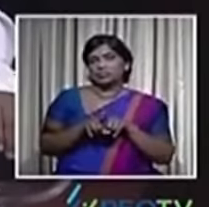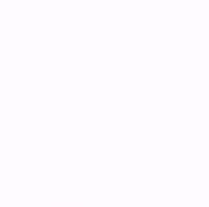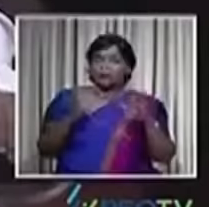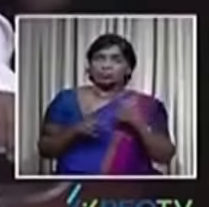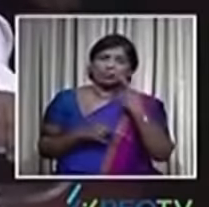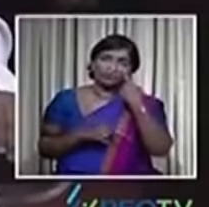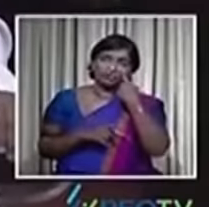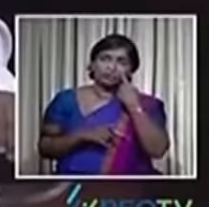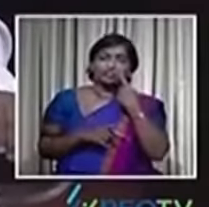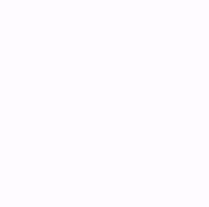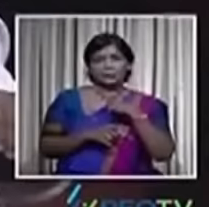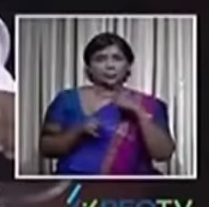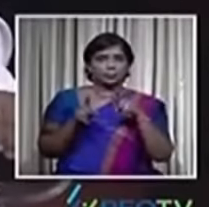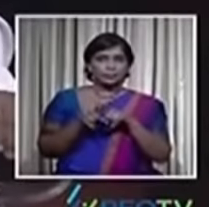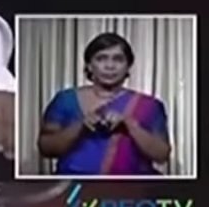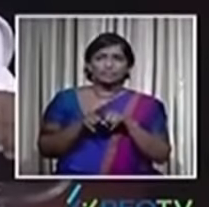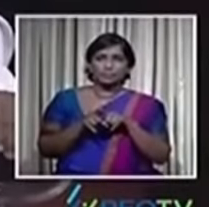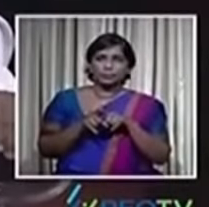கொள்கிறேன்.